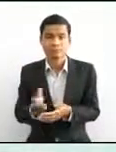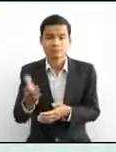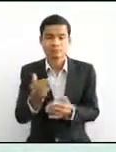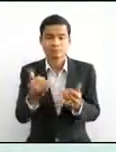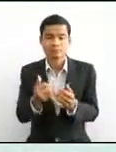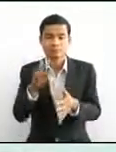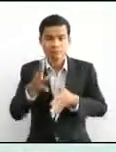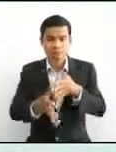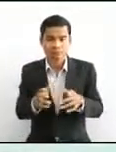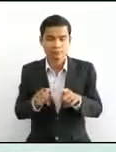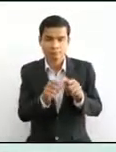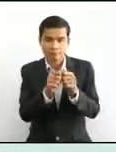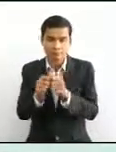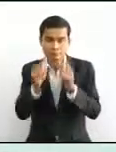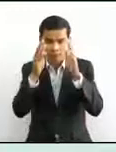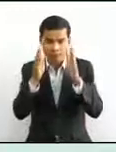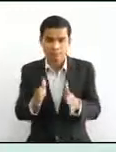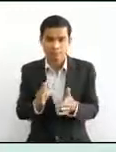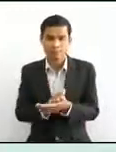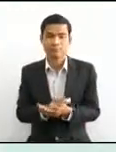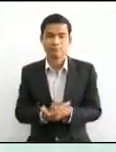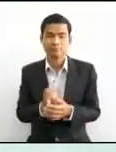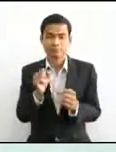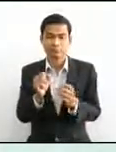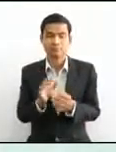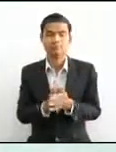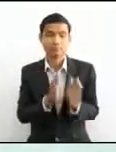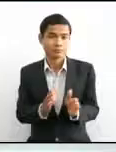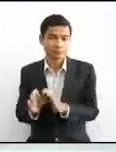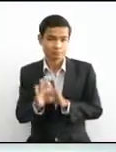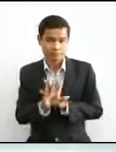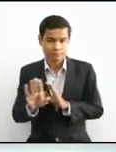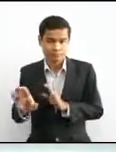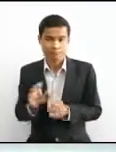thuê cài bật cài chỉ mới nè kêu được ở khnía nè ta tìm khốn